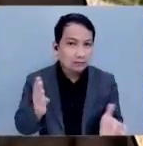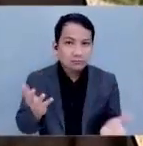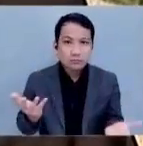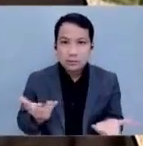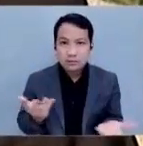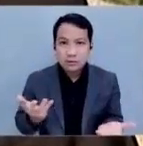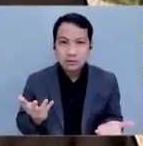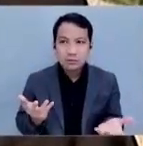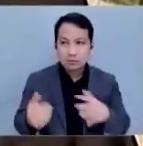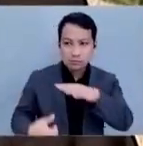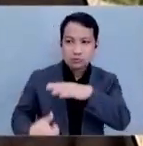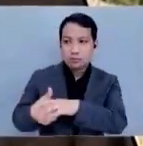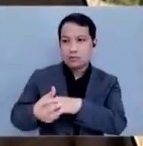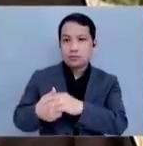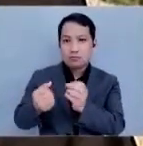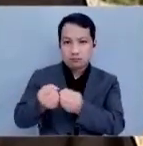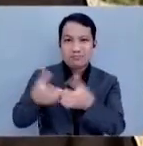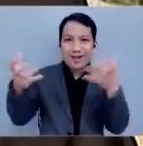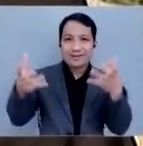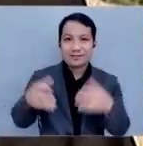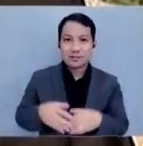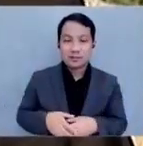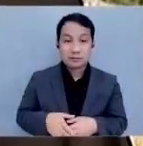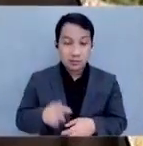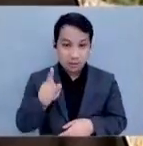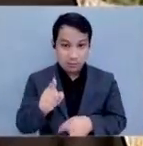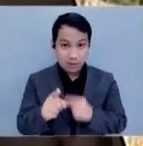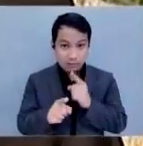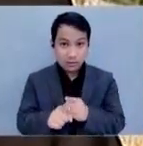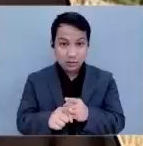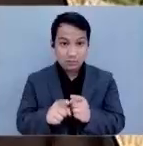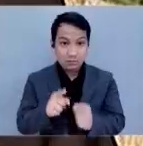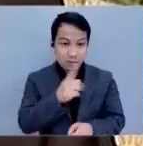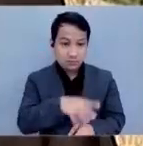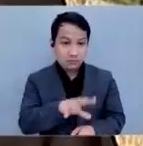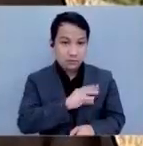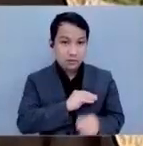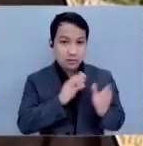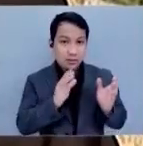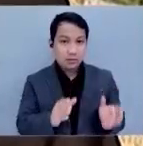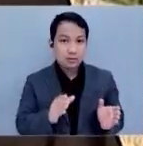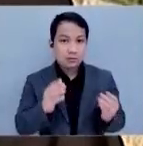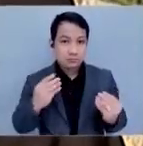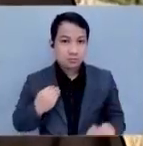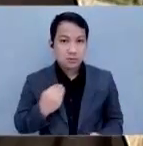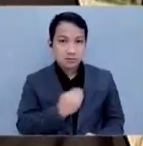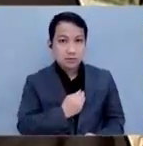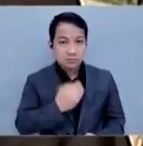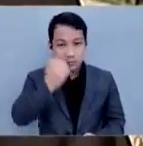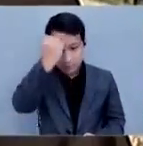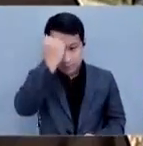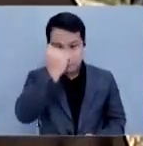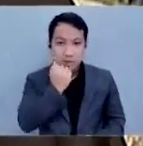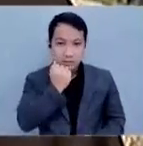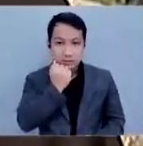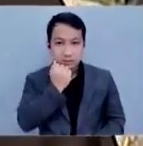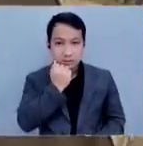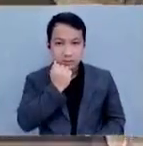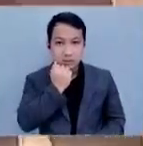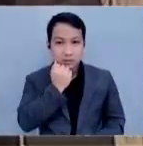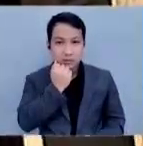sila nagpapasabog yung mga Palestinian o kaya membro ng mga Hamas. Kaya laging nag-iingat